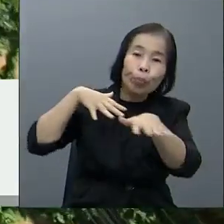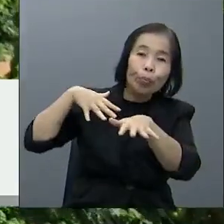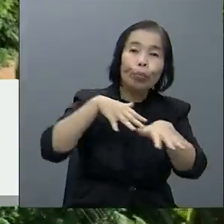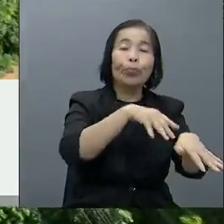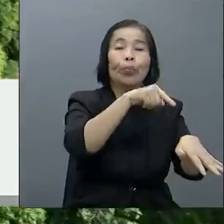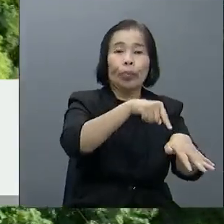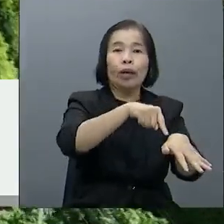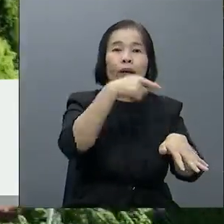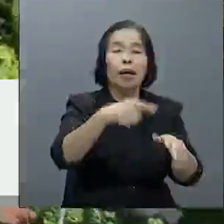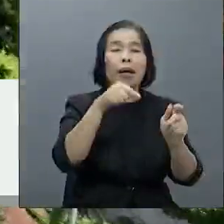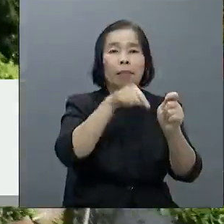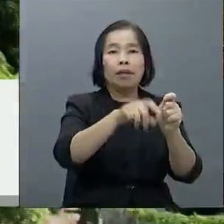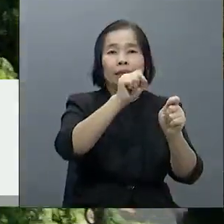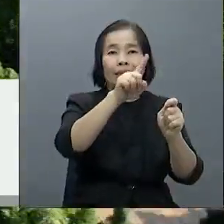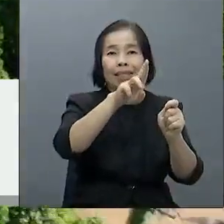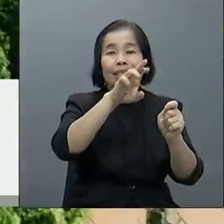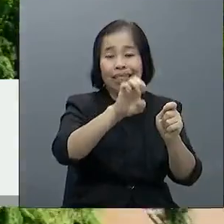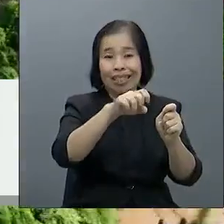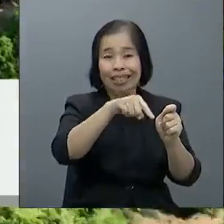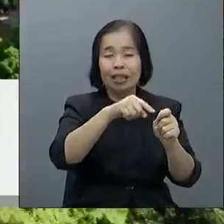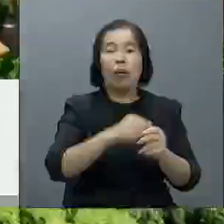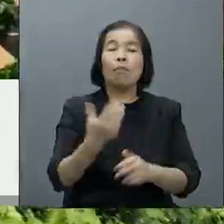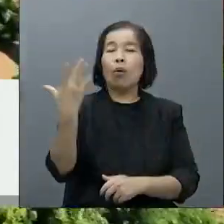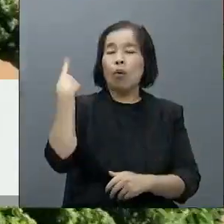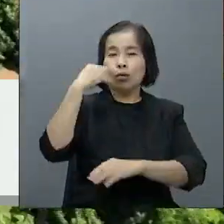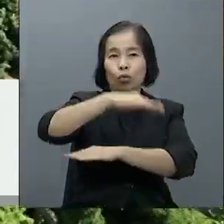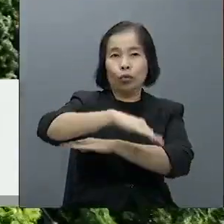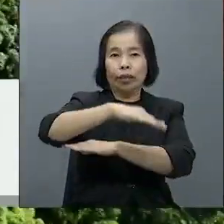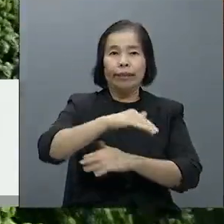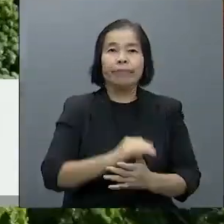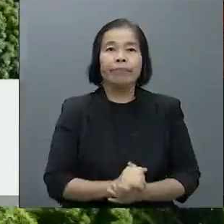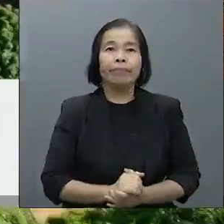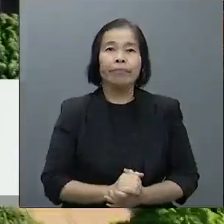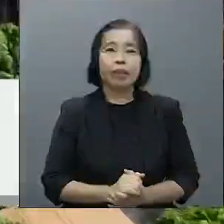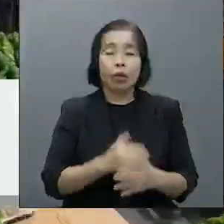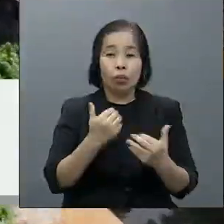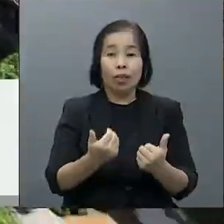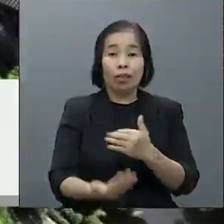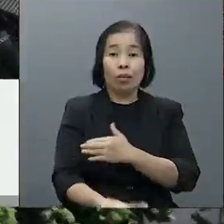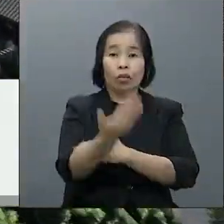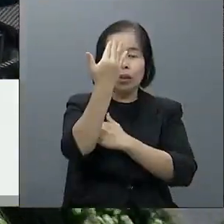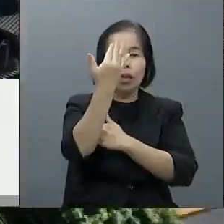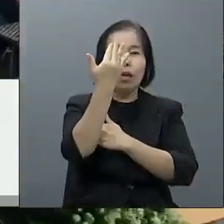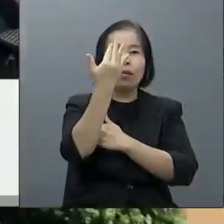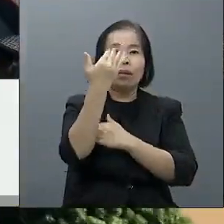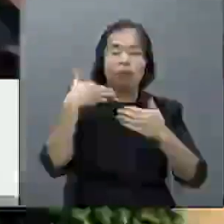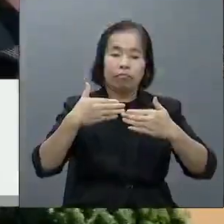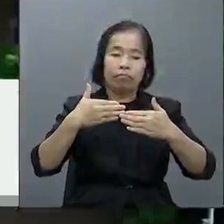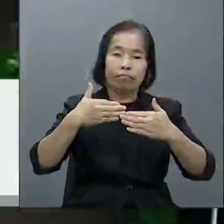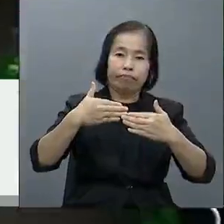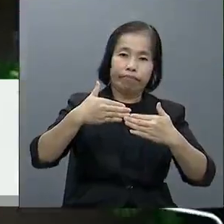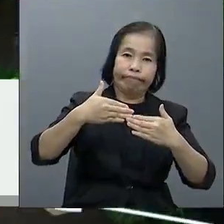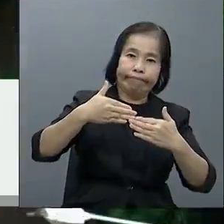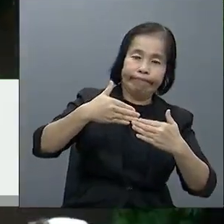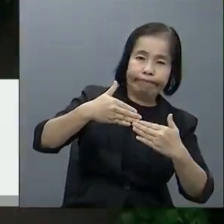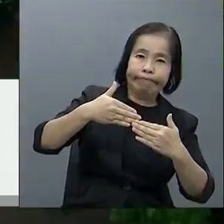ใหญ่อำเภอศรีสำโรงจังหวัดสุโขทัยตั้งแต่ช่วงเย็นวานนี้ก่อนที่เช้าวันนี้จะค่อยๆซุดตัวลงเพิ่มเป็นแนวยาวไม่ต่ำ